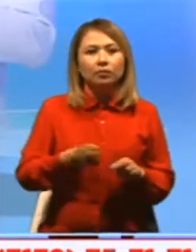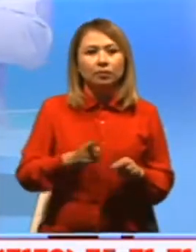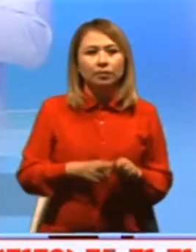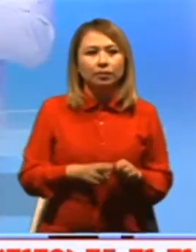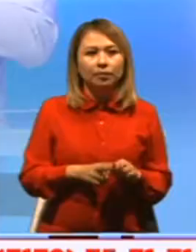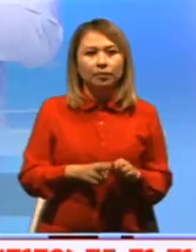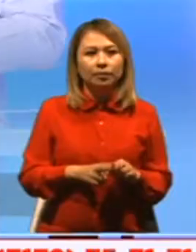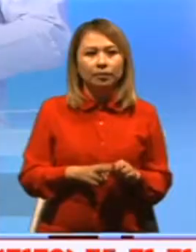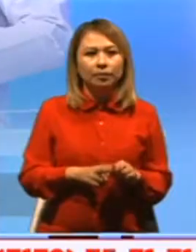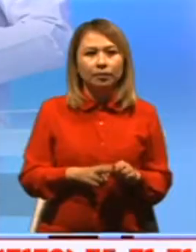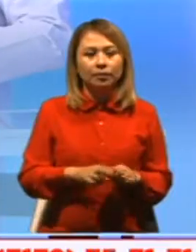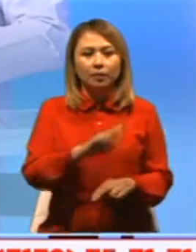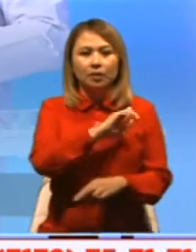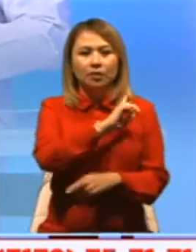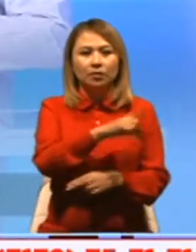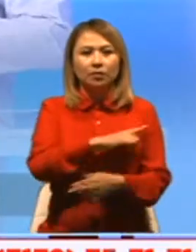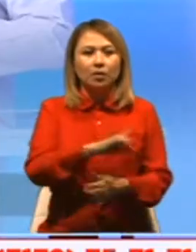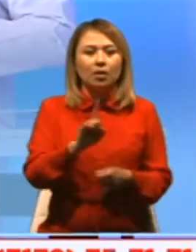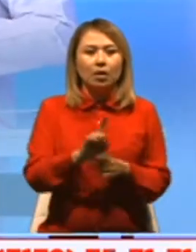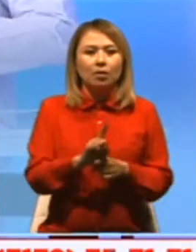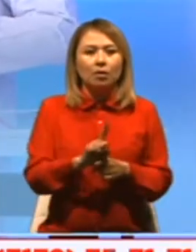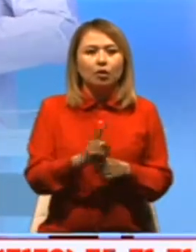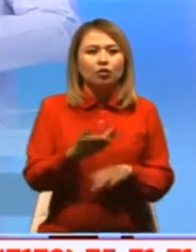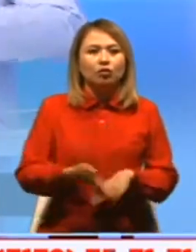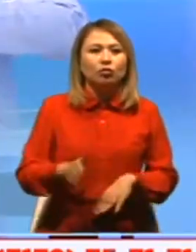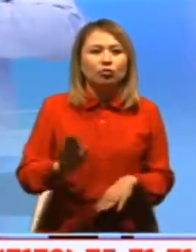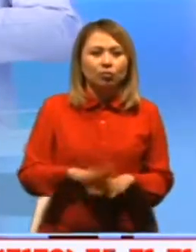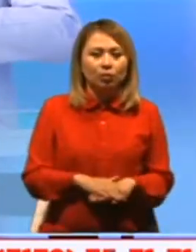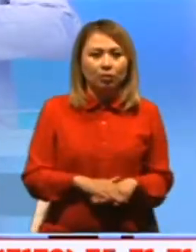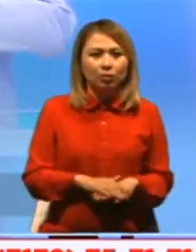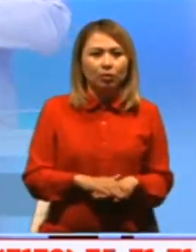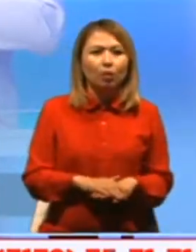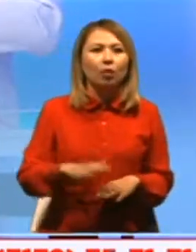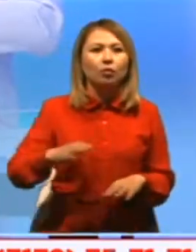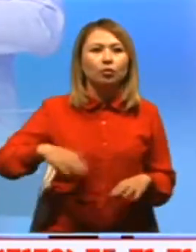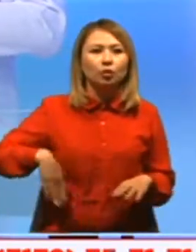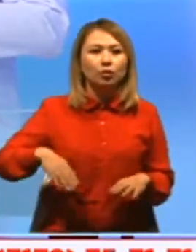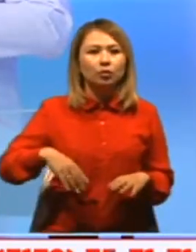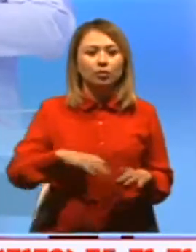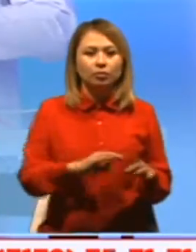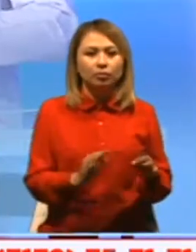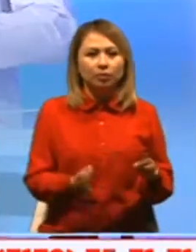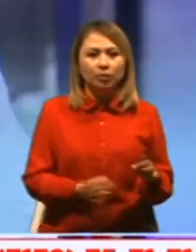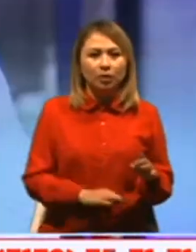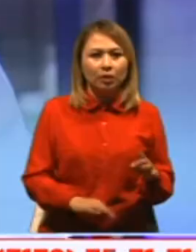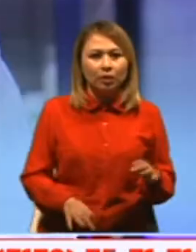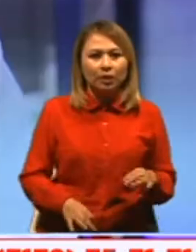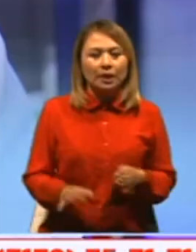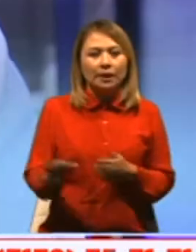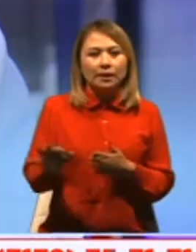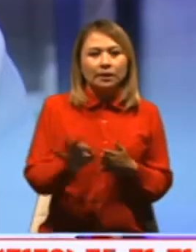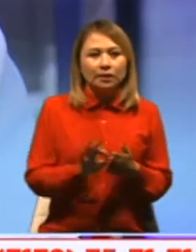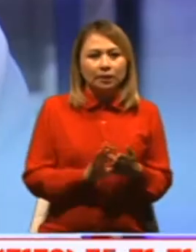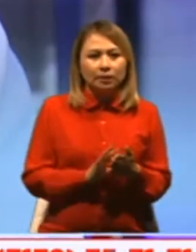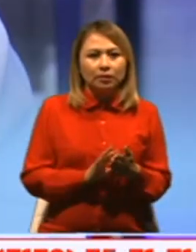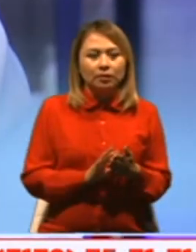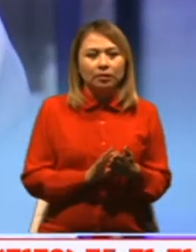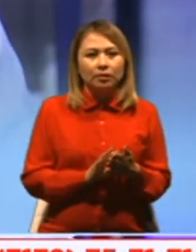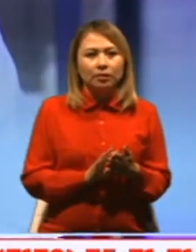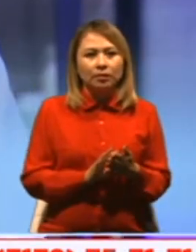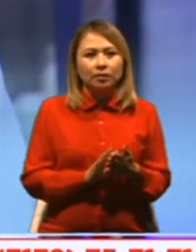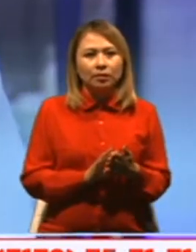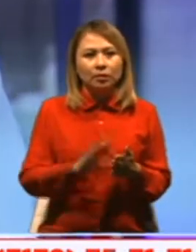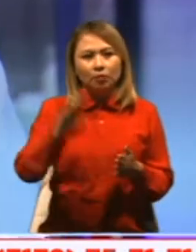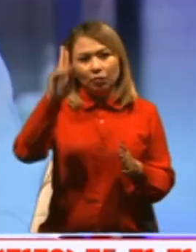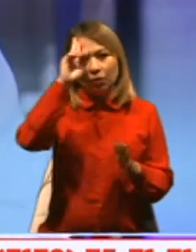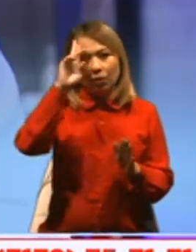біріншіден қатты күш саламыз. Салмақ түсіреміз біріншіден. Одан кейін барып ішек жолдары арқылы, яғни тез фильтрация арқылы бізде яғни зәр арқылы